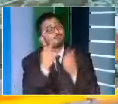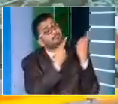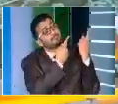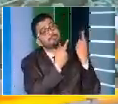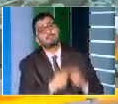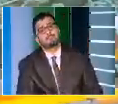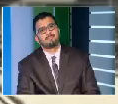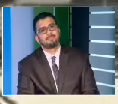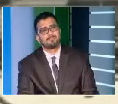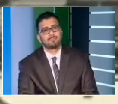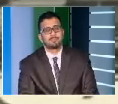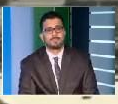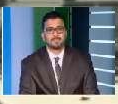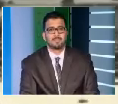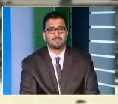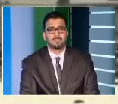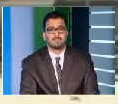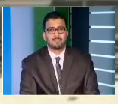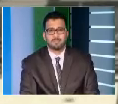صبري.